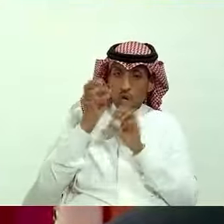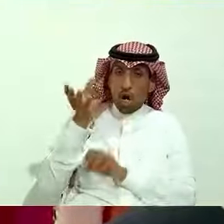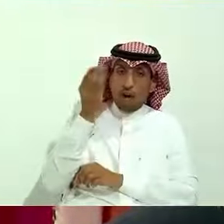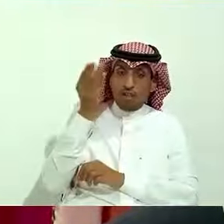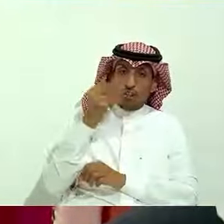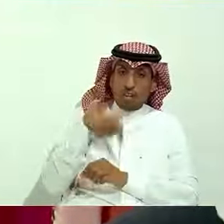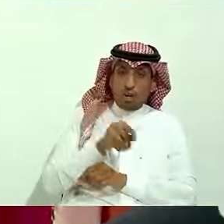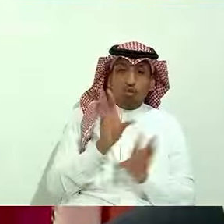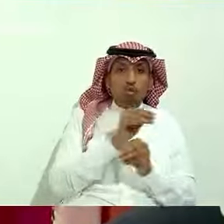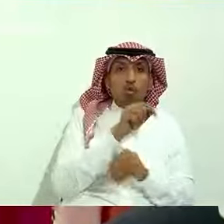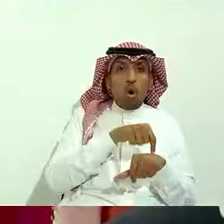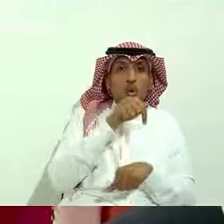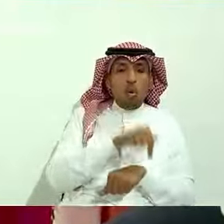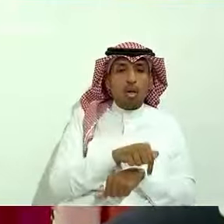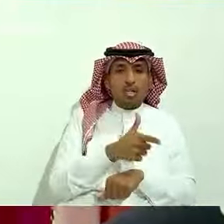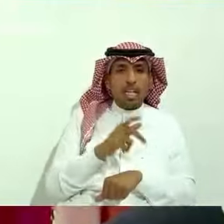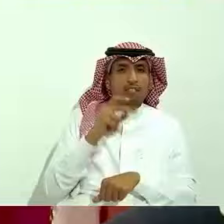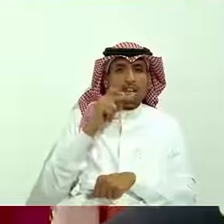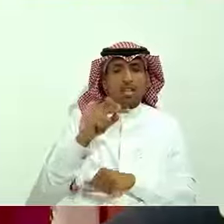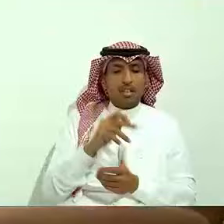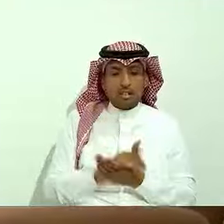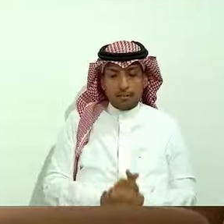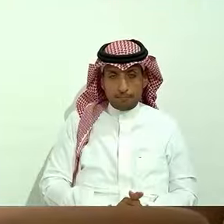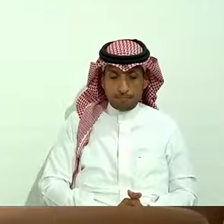للسوق الحالي؟ وإيش تقولين لهم